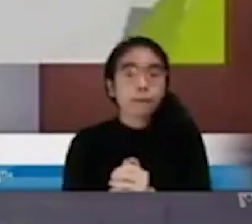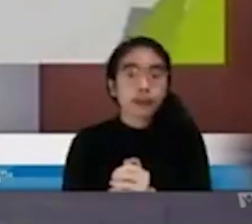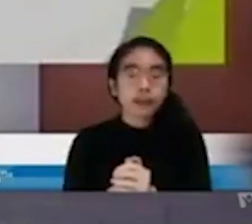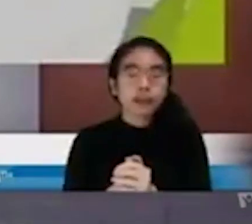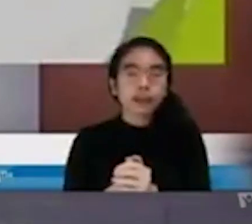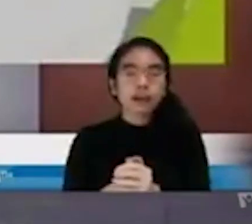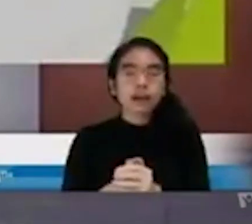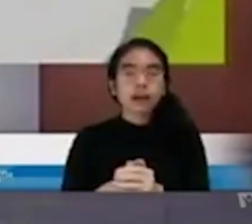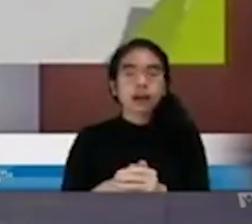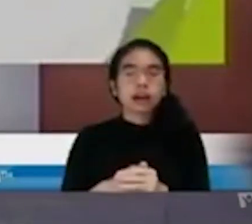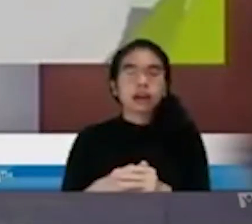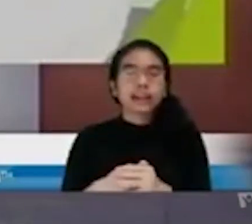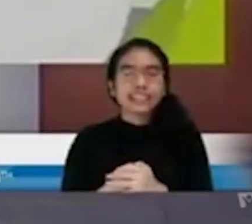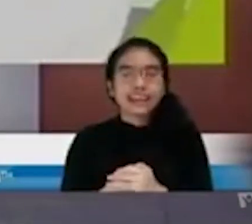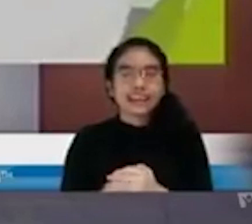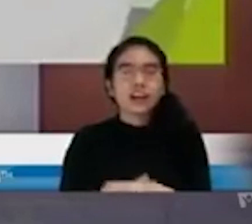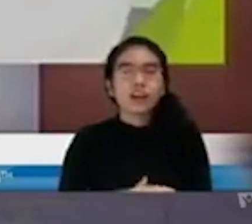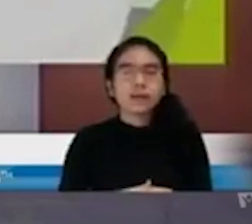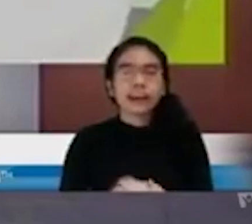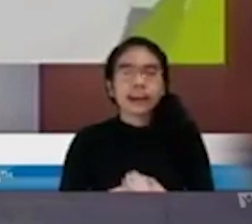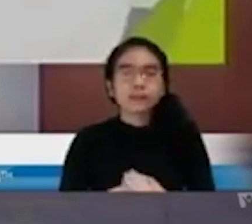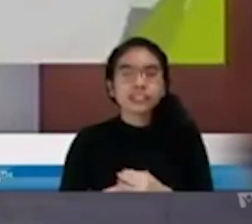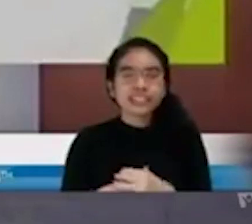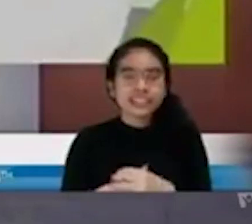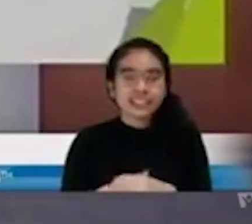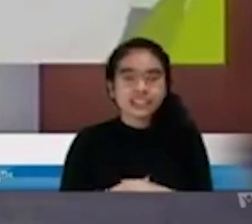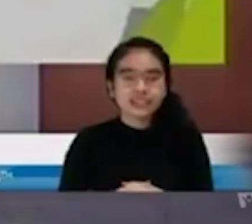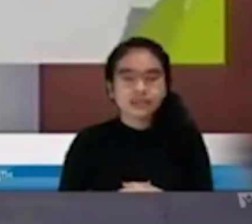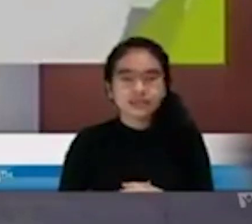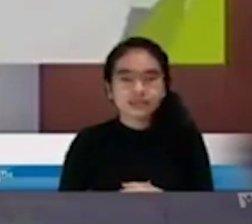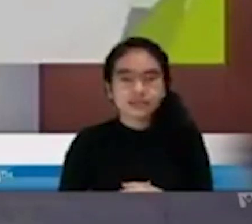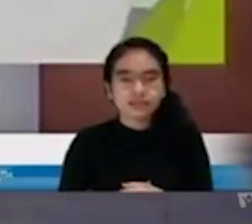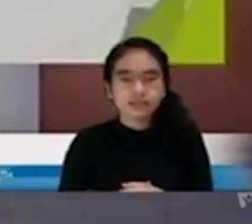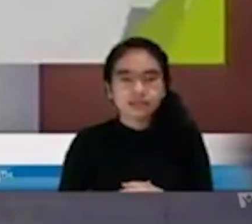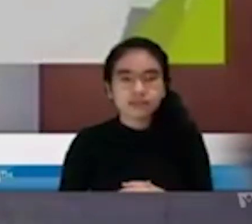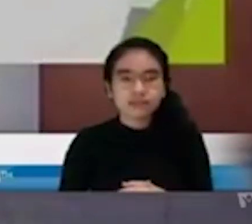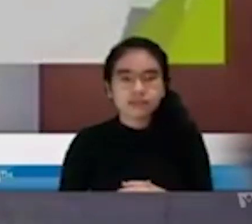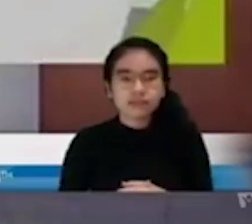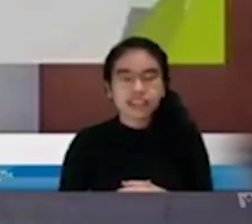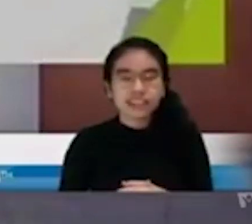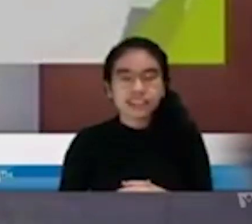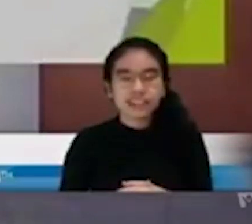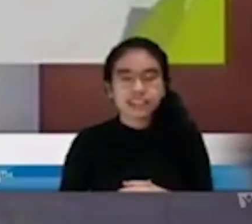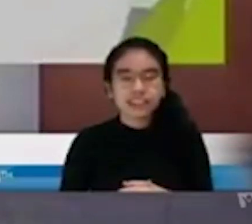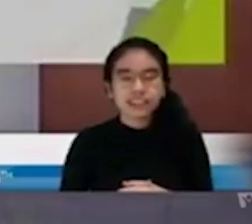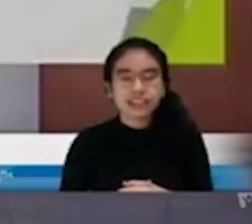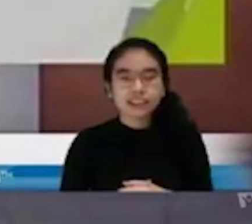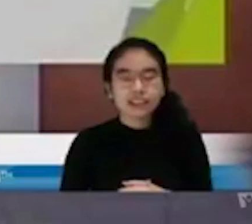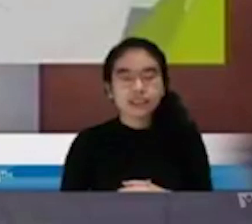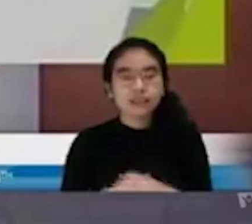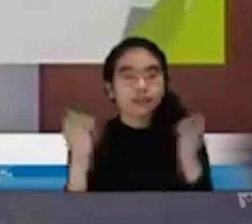tujuan supaya pasien ini dibedah dan membawa satu